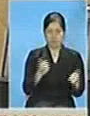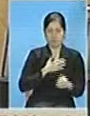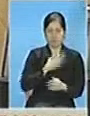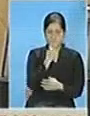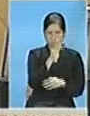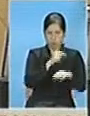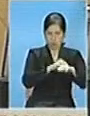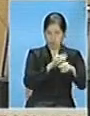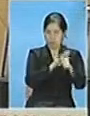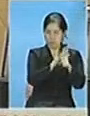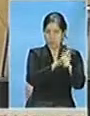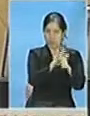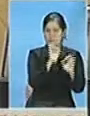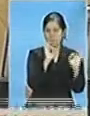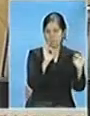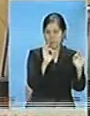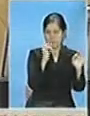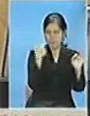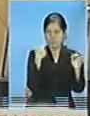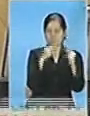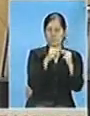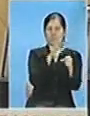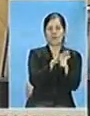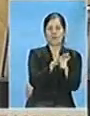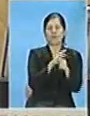ไม่ให้แล้วผมจะให้กระทู้ที่2แล้วนะครับ